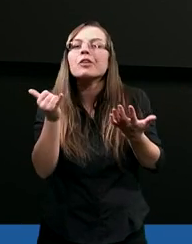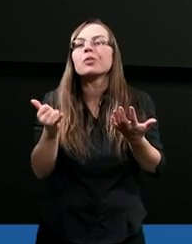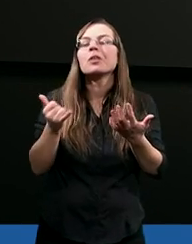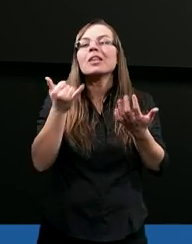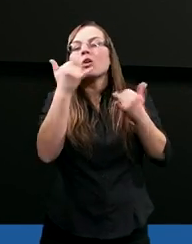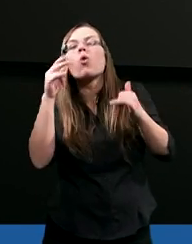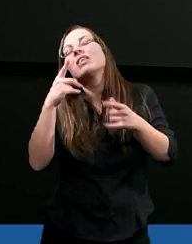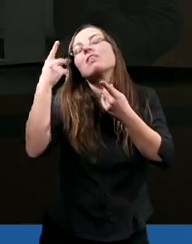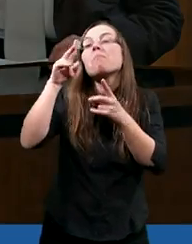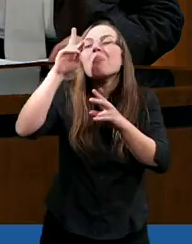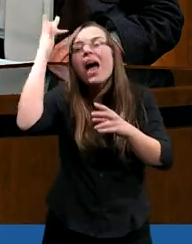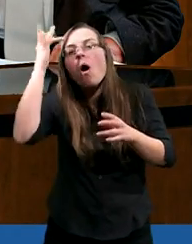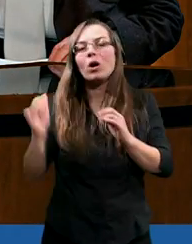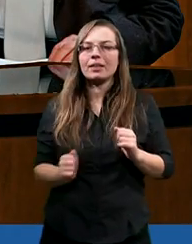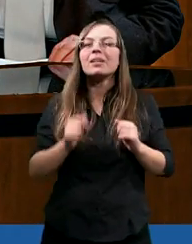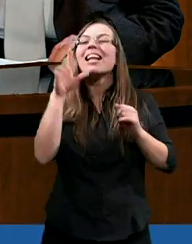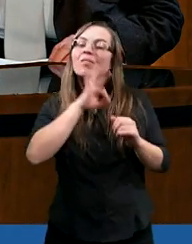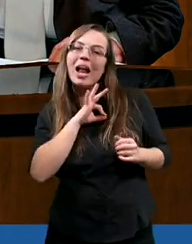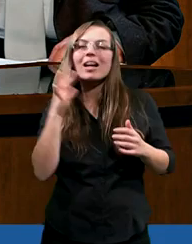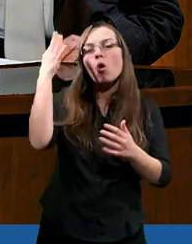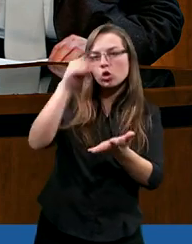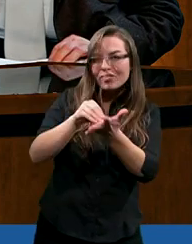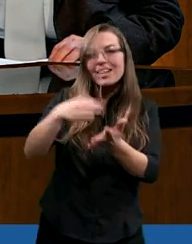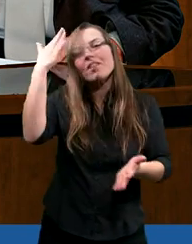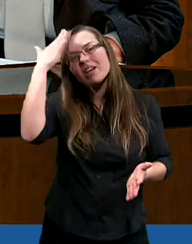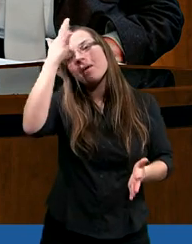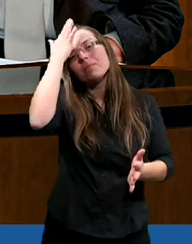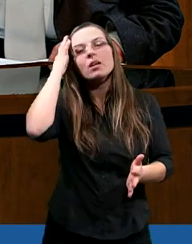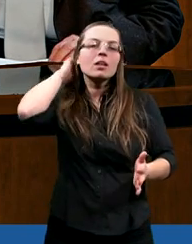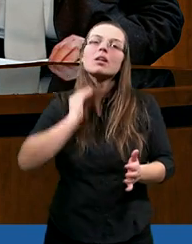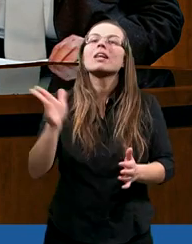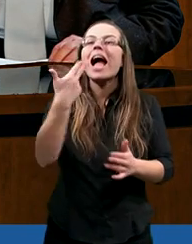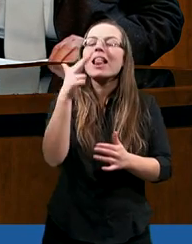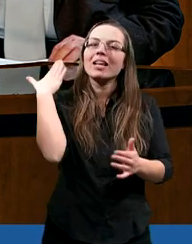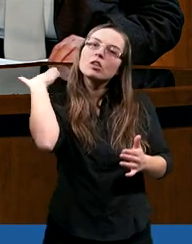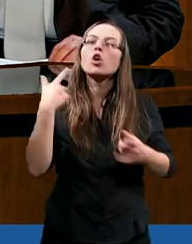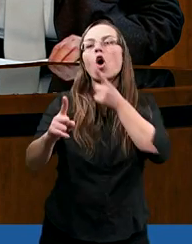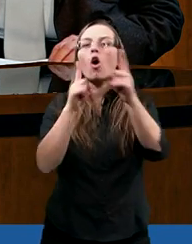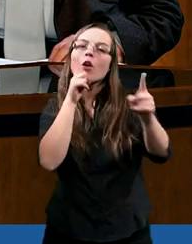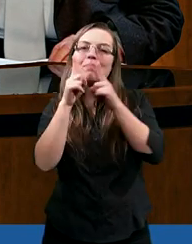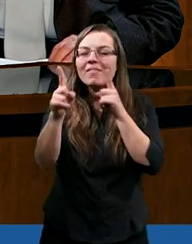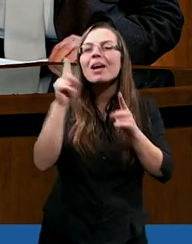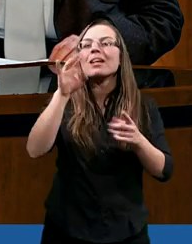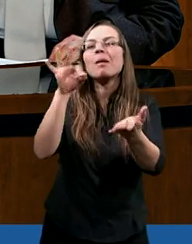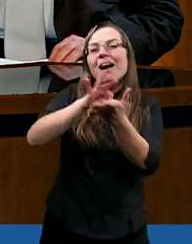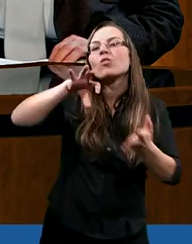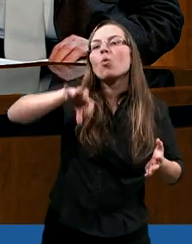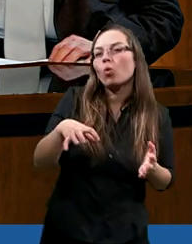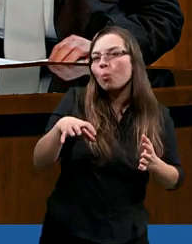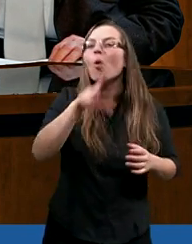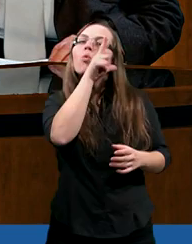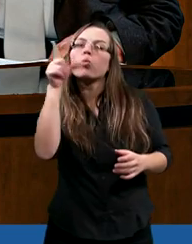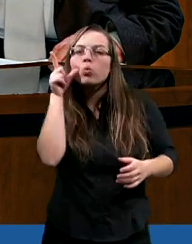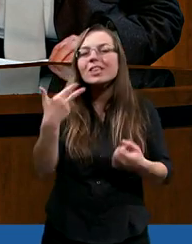błądzić. Ja z własnego doświadczenia wiem, kiedyś rozmawiałem z pewną grupą